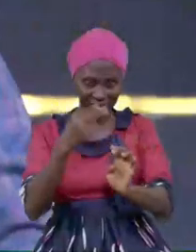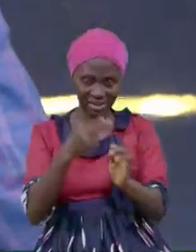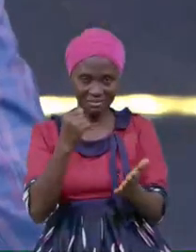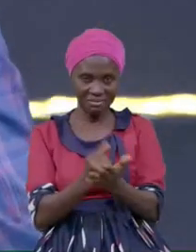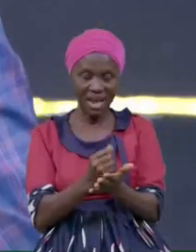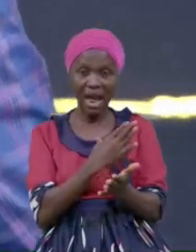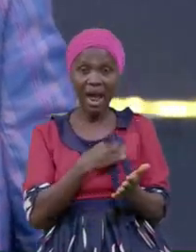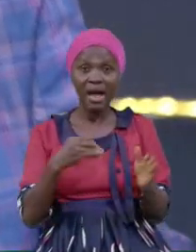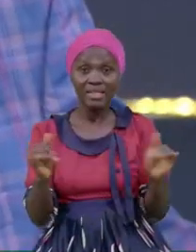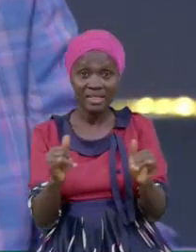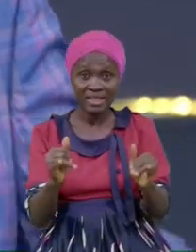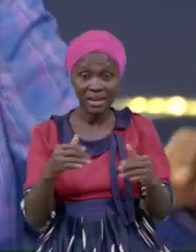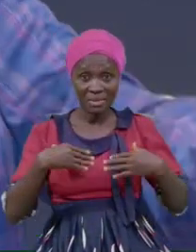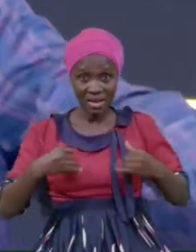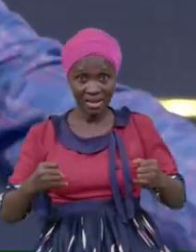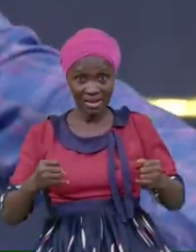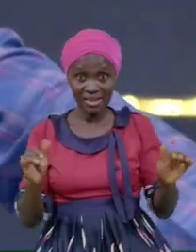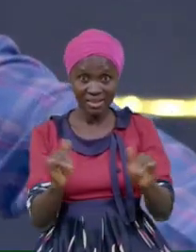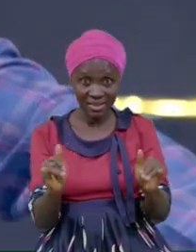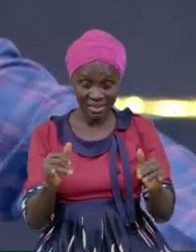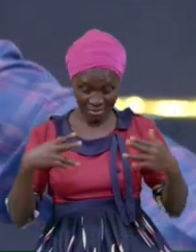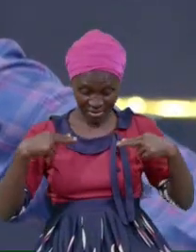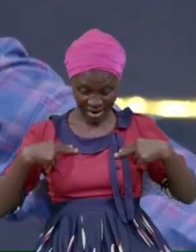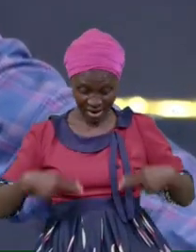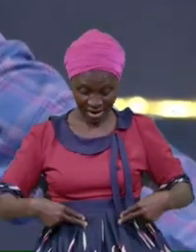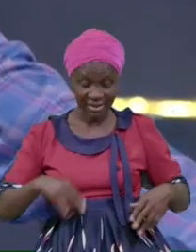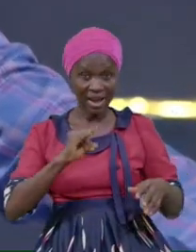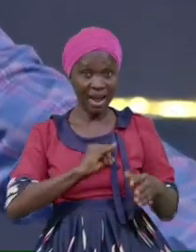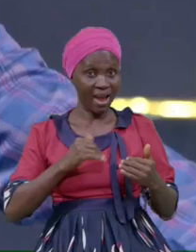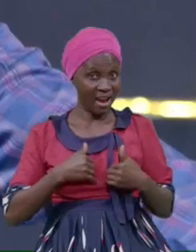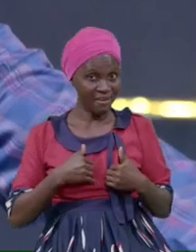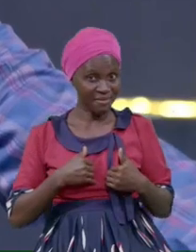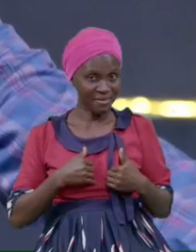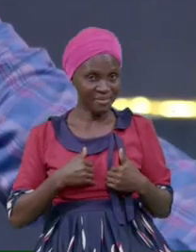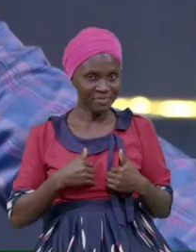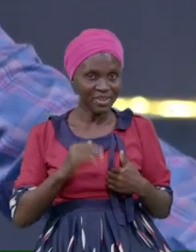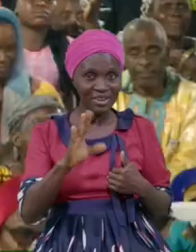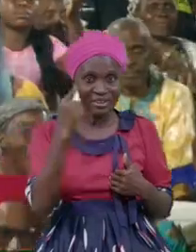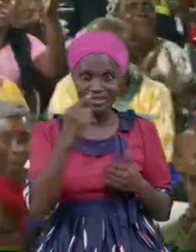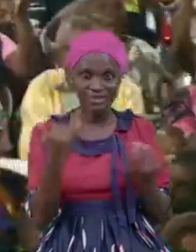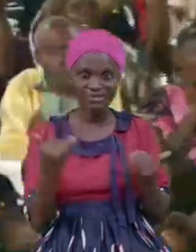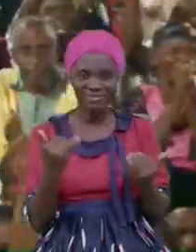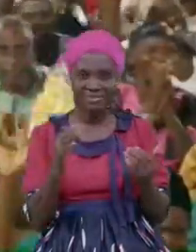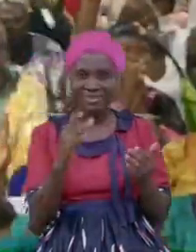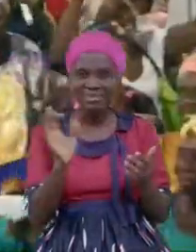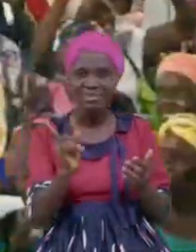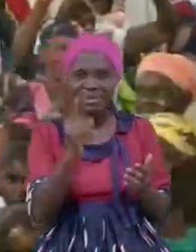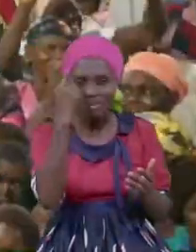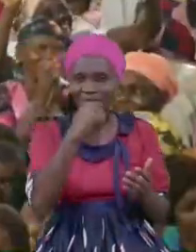Et la même guérison, la même santé que j'ai, que je vois ton visage là-bas,